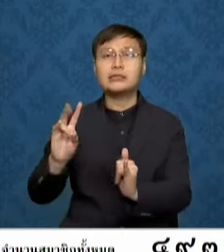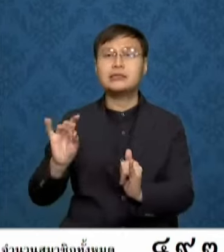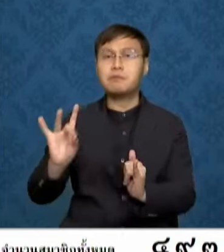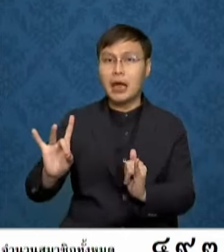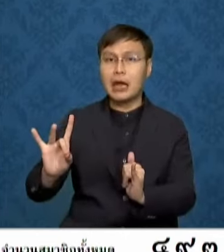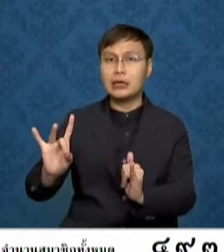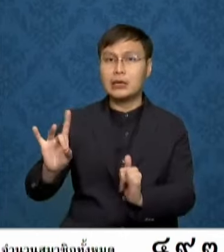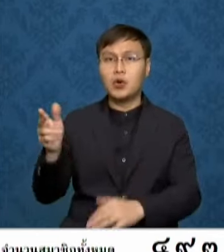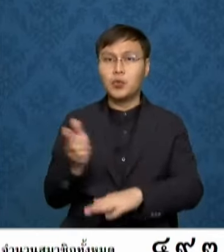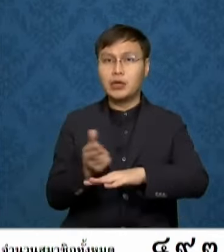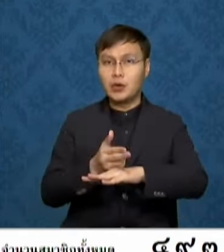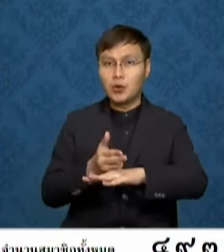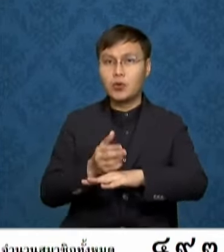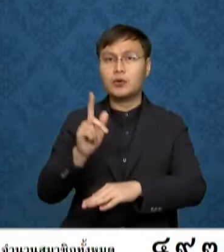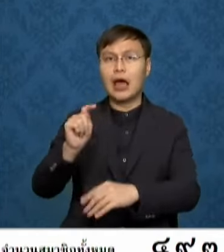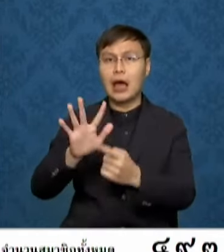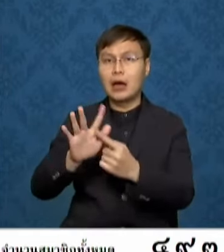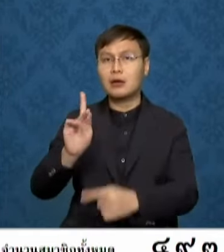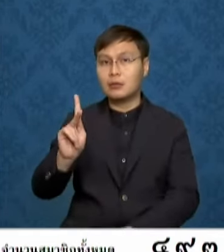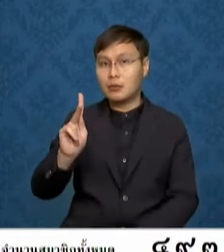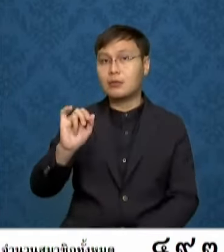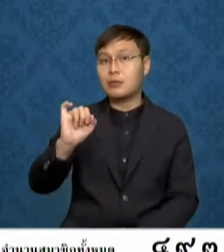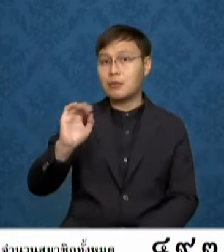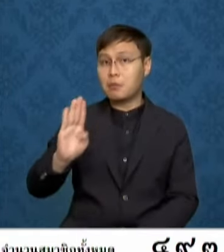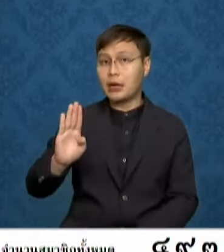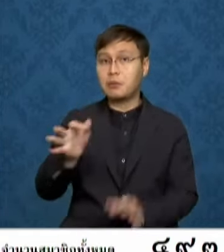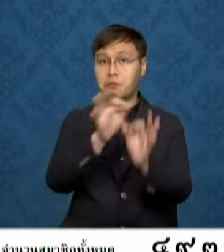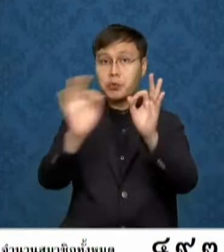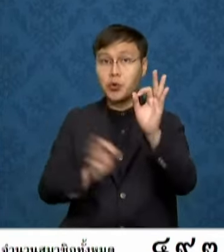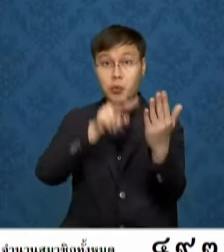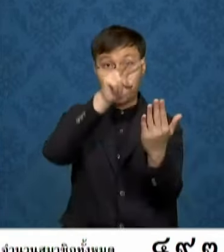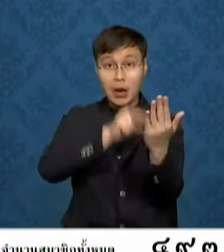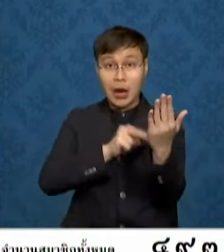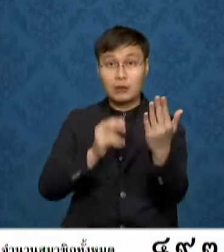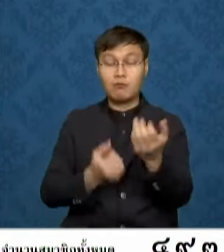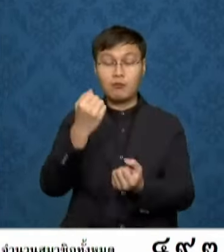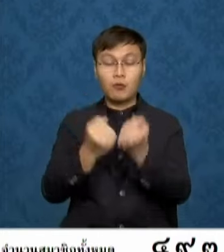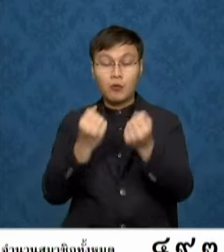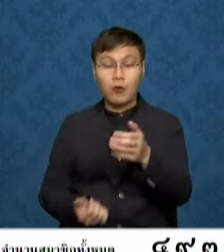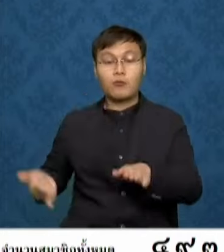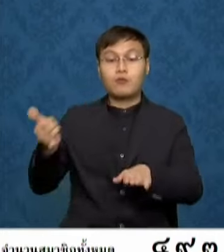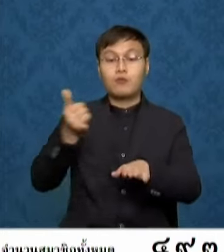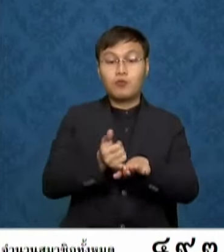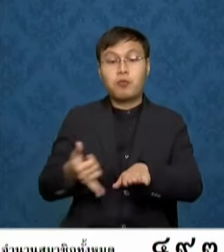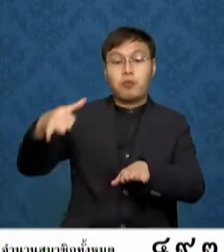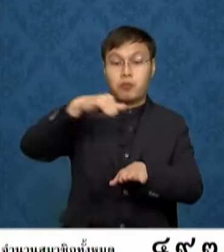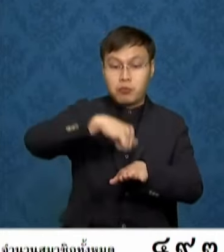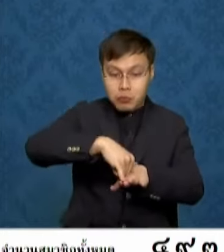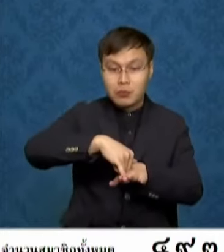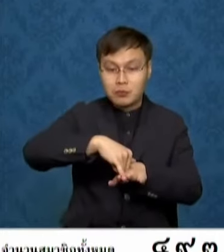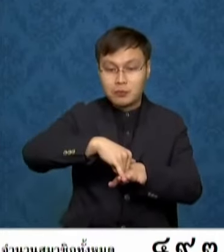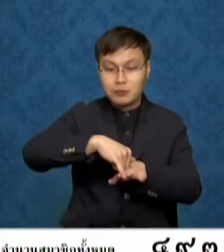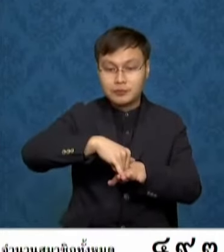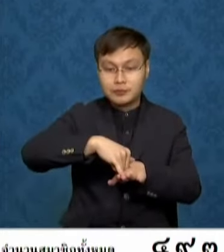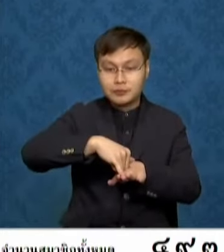ใบอิงคยุทธเขาบอกว่าขออนุญาตอ่านนะครับพอขึ้นไปบนรถเขาก็ให้นอนคว่ำหน้าคนอื่นเข้า